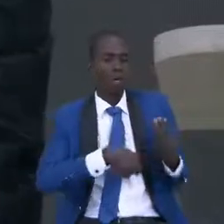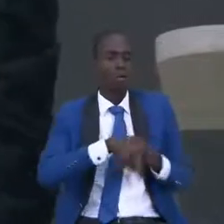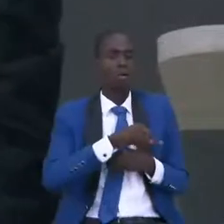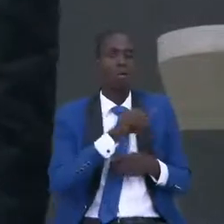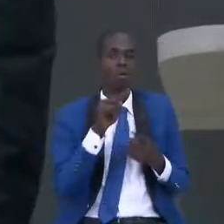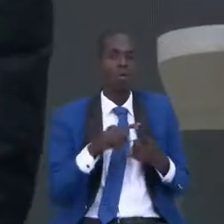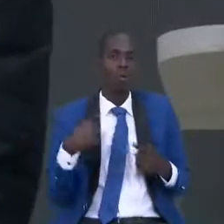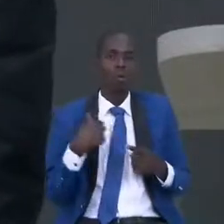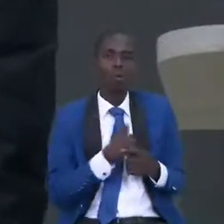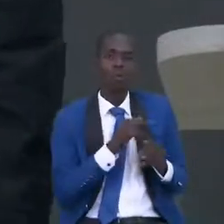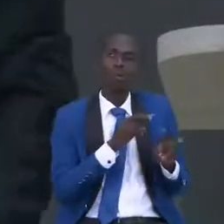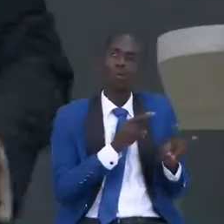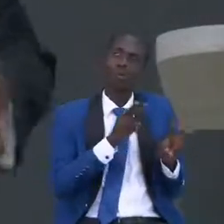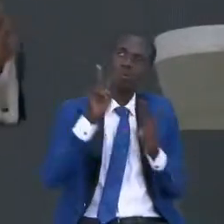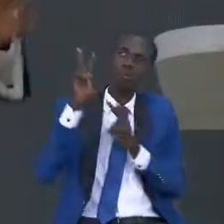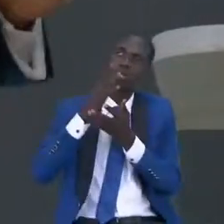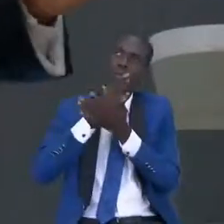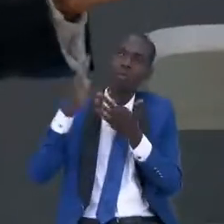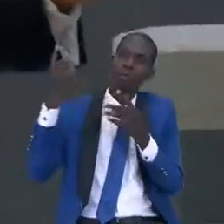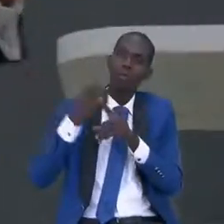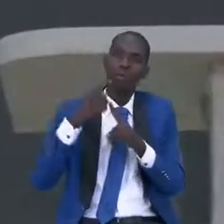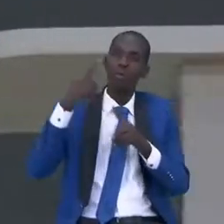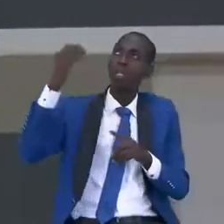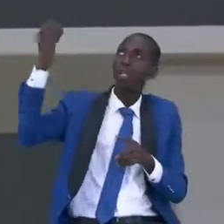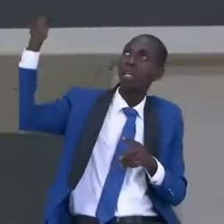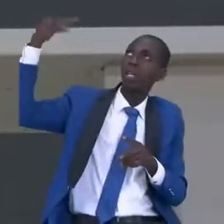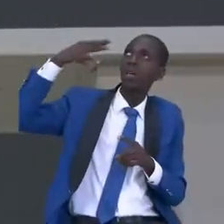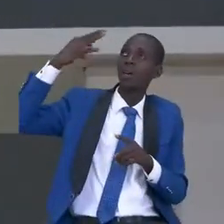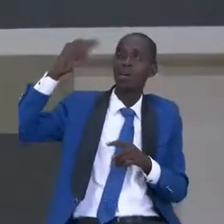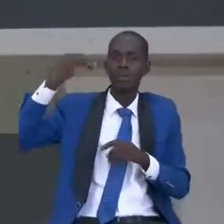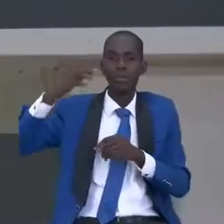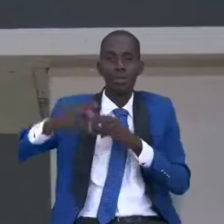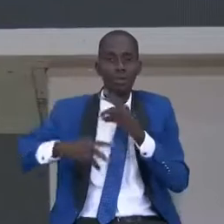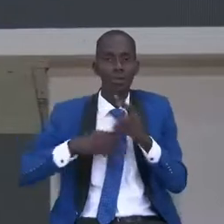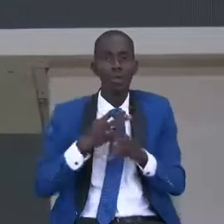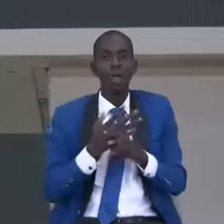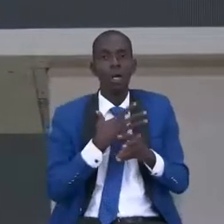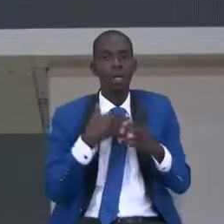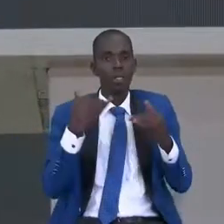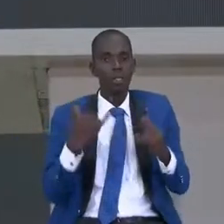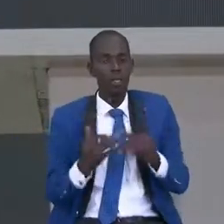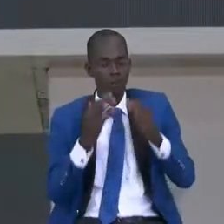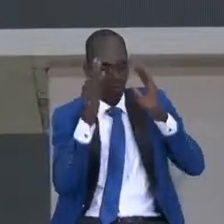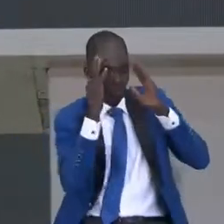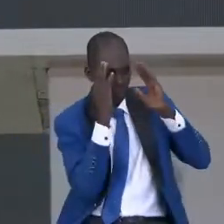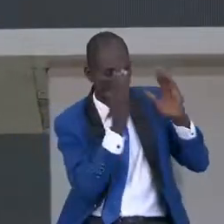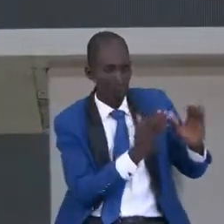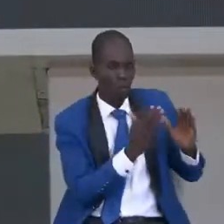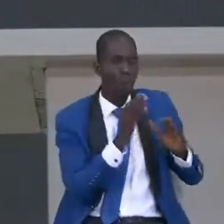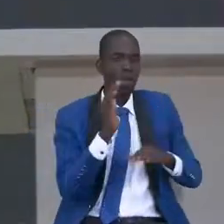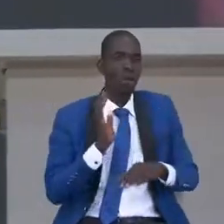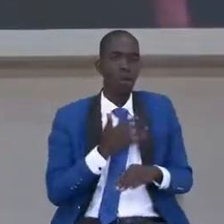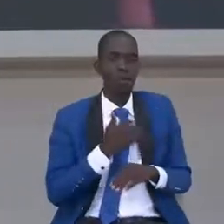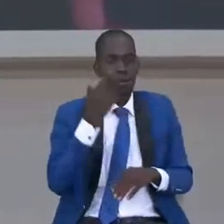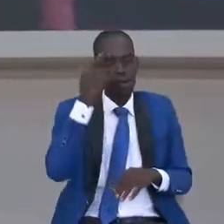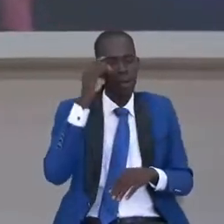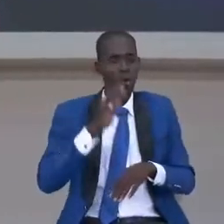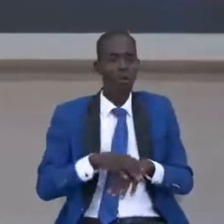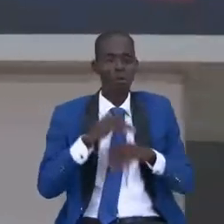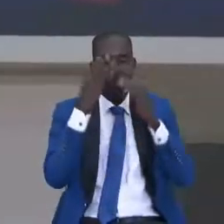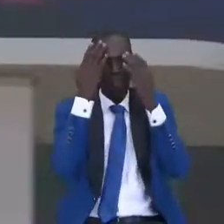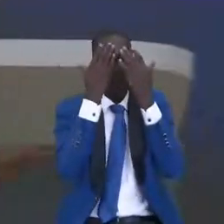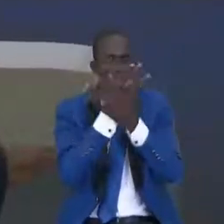yeux de la lumière de la parole et nous concentrons notre attention sur les ténèbres du monde.